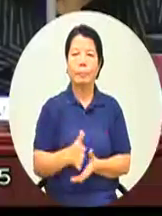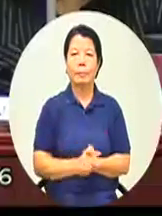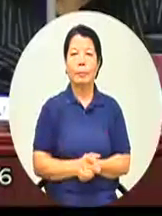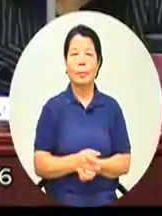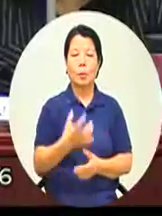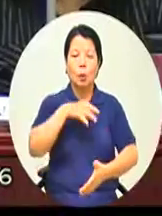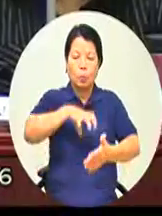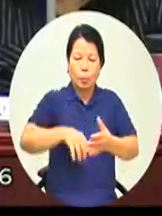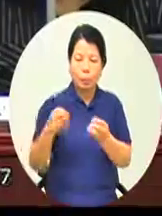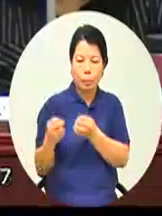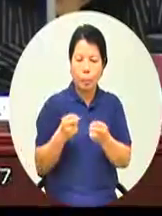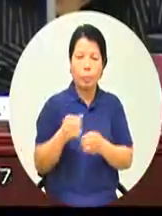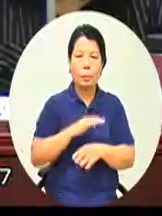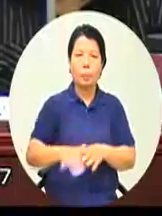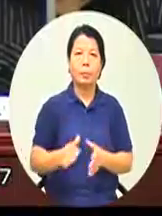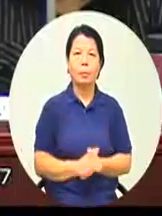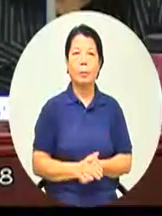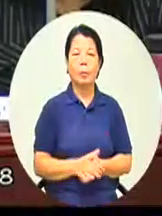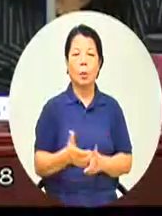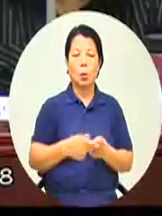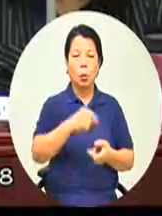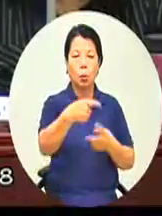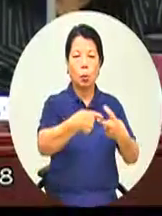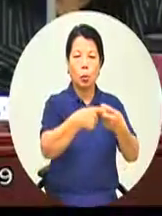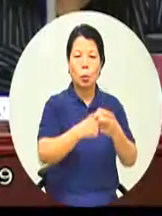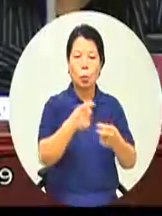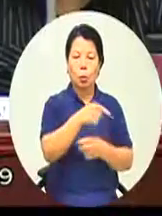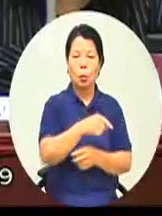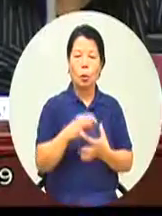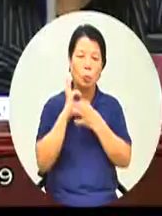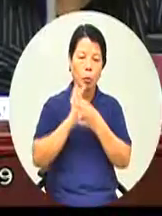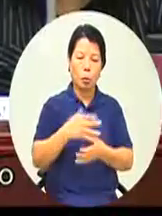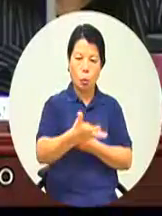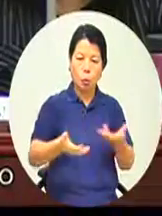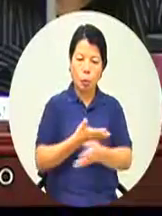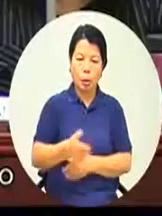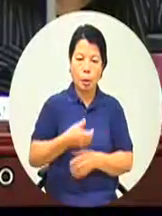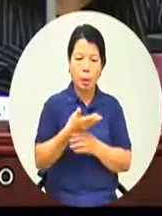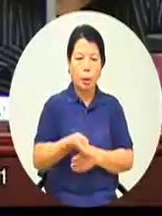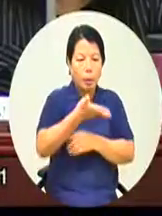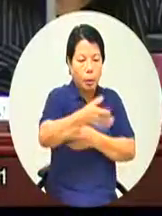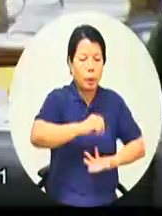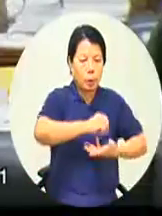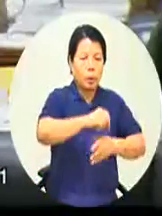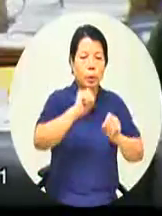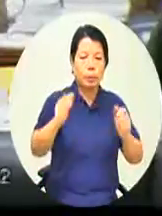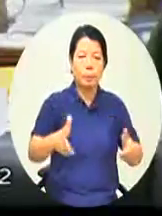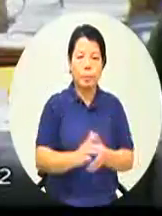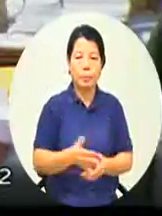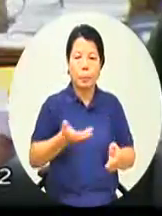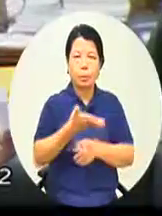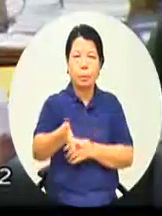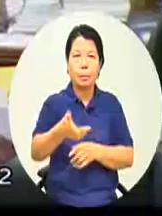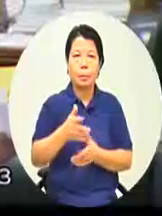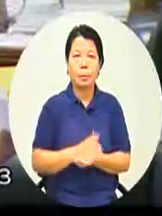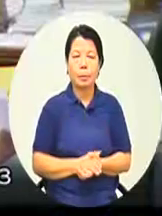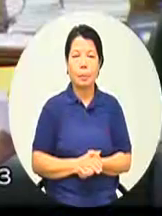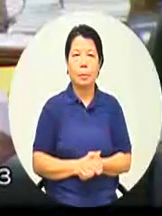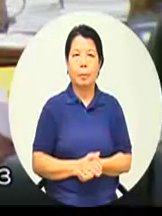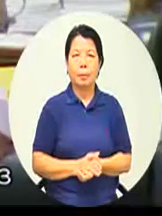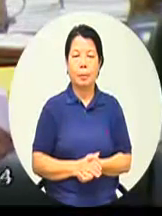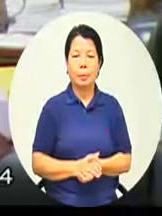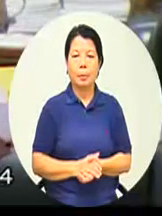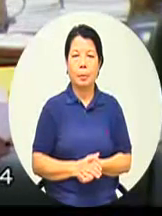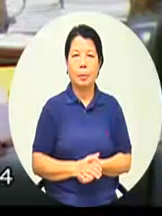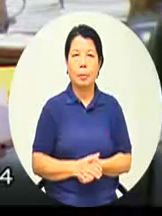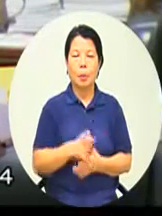们内部来讨论一下这个。 是，也要跟对方再持续的沟通，提供给他不同的意见，然后让那个地方，也许他如果不